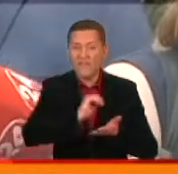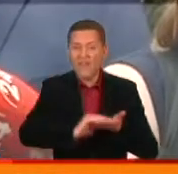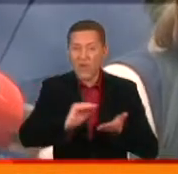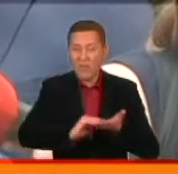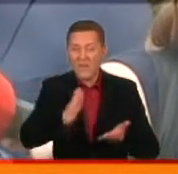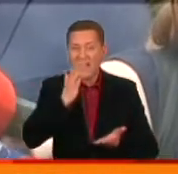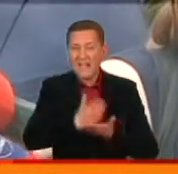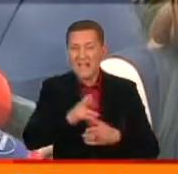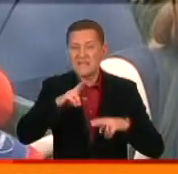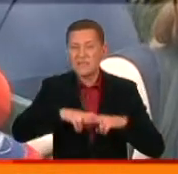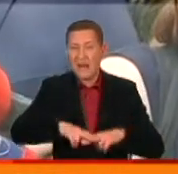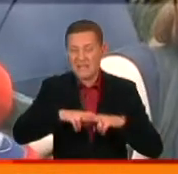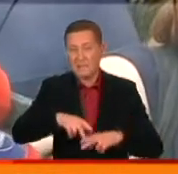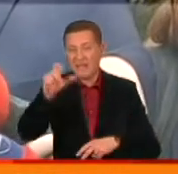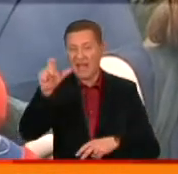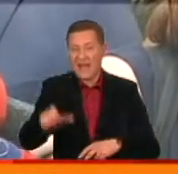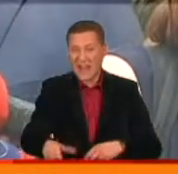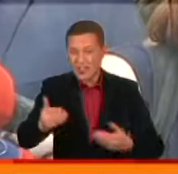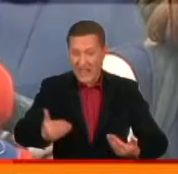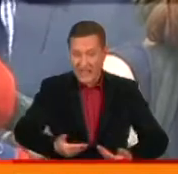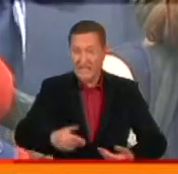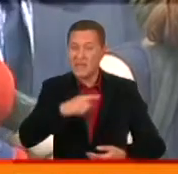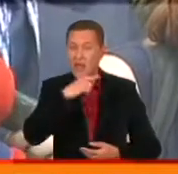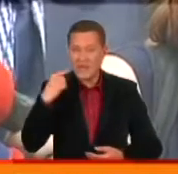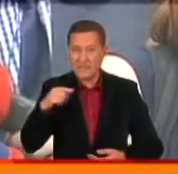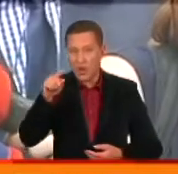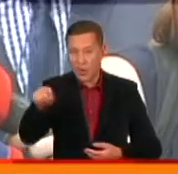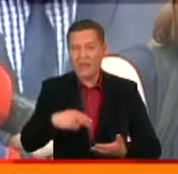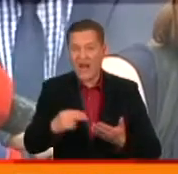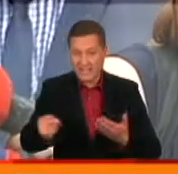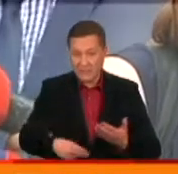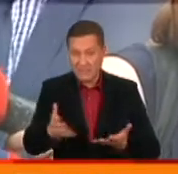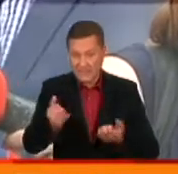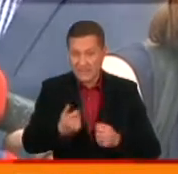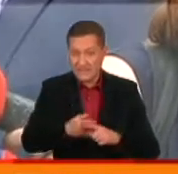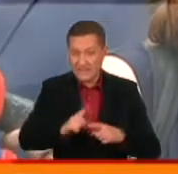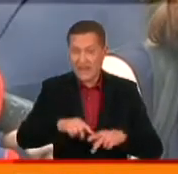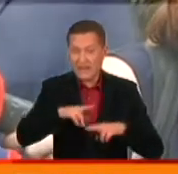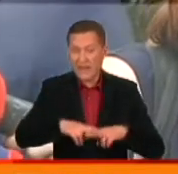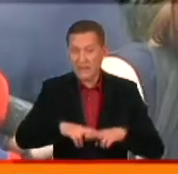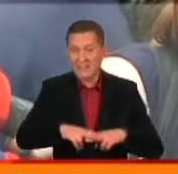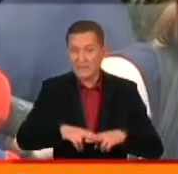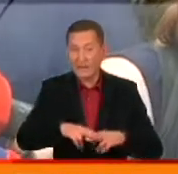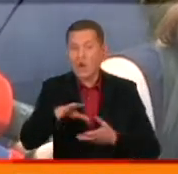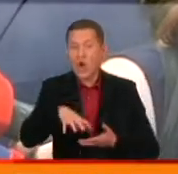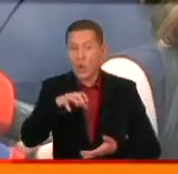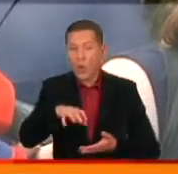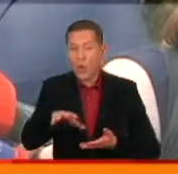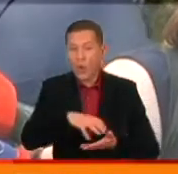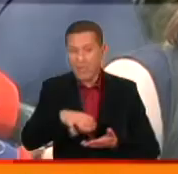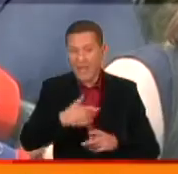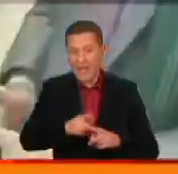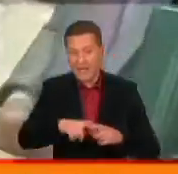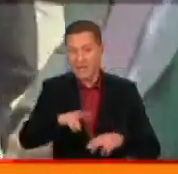есть паспорт гражданина России, и он за него расписывался. И копия этого паспорта у